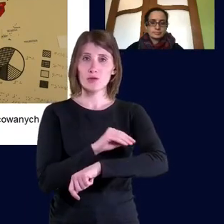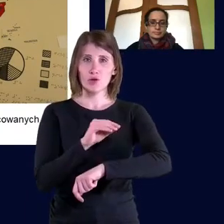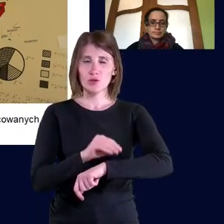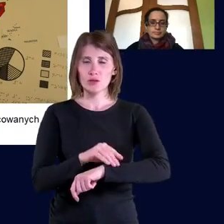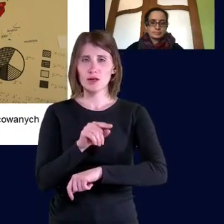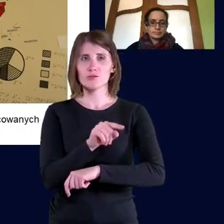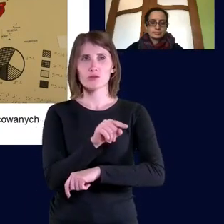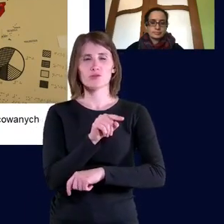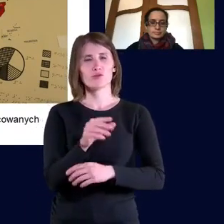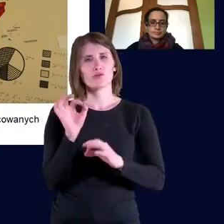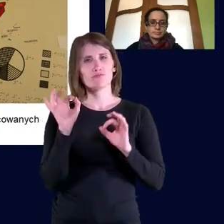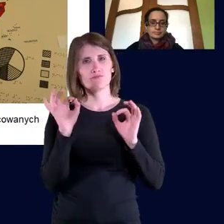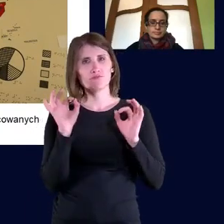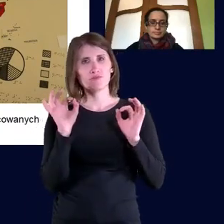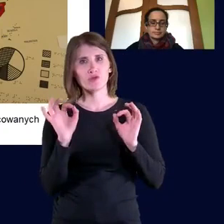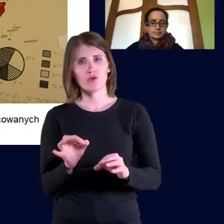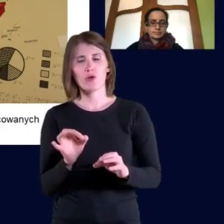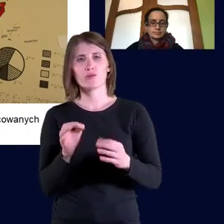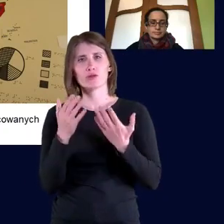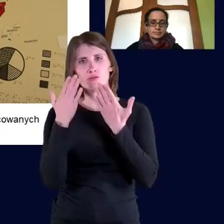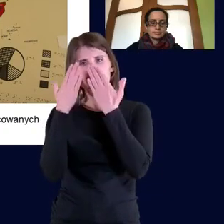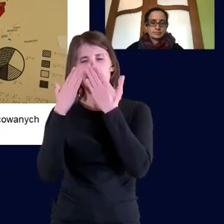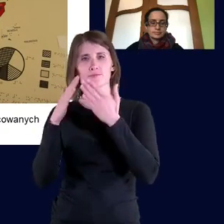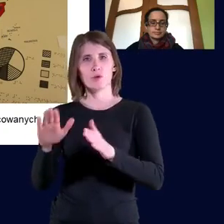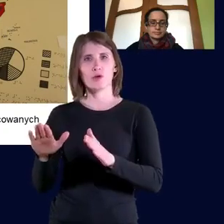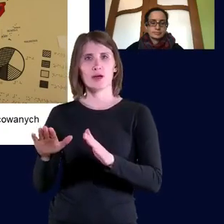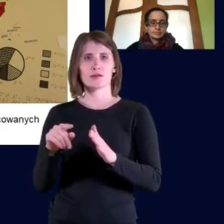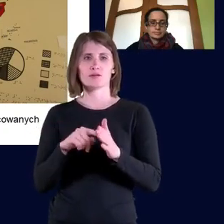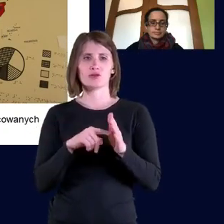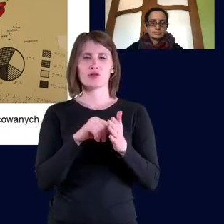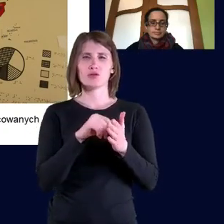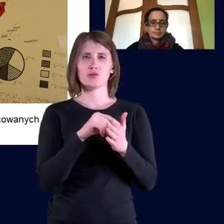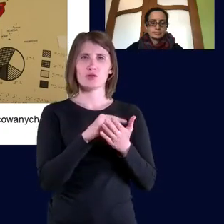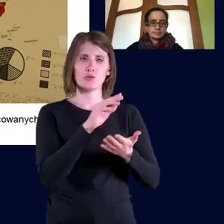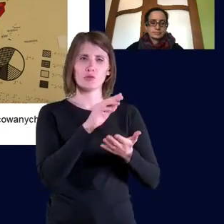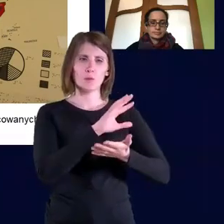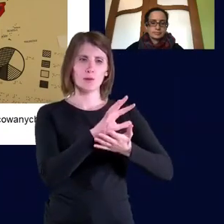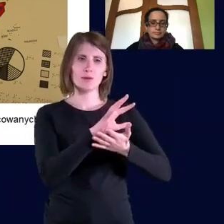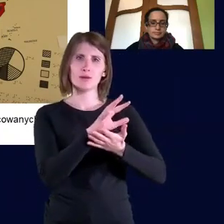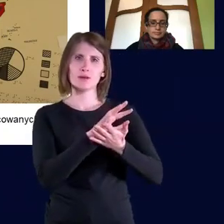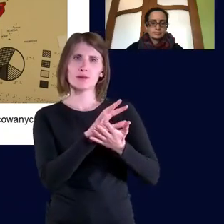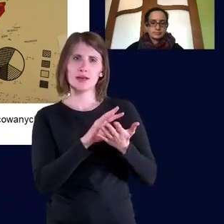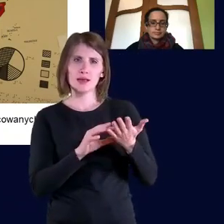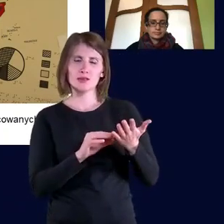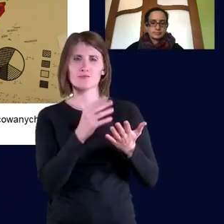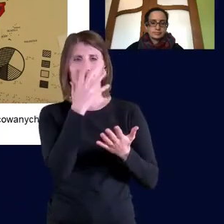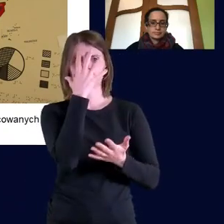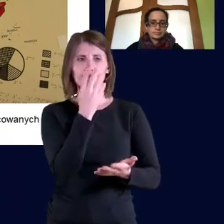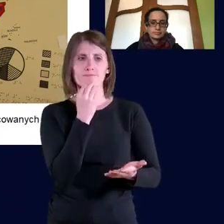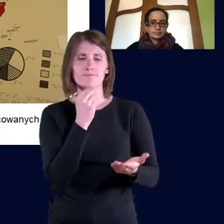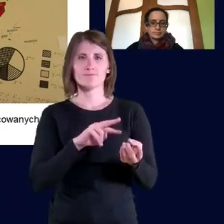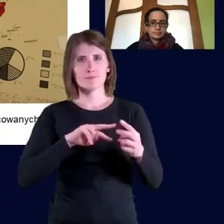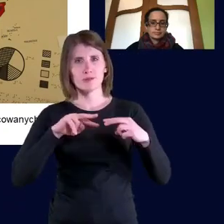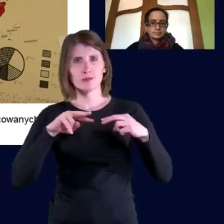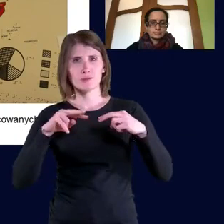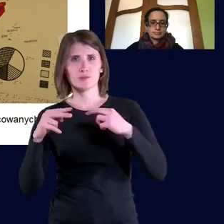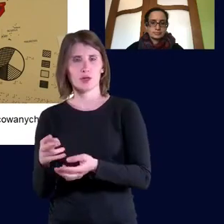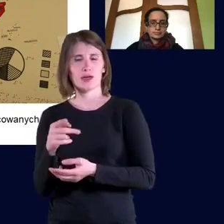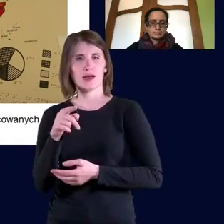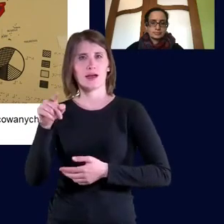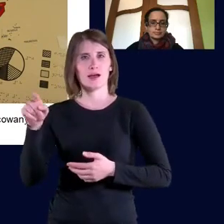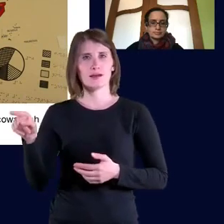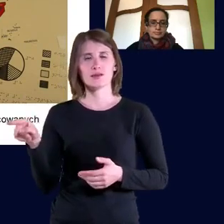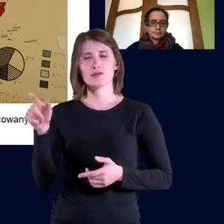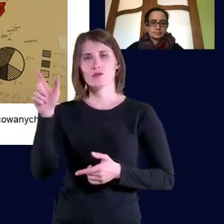aby skutecznie oddać treść tej ilustracji aby jak najlepiej ją przekazać